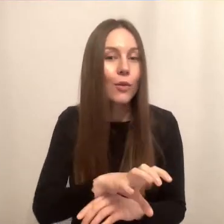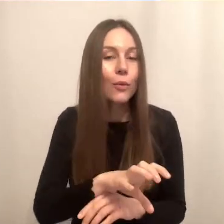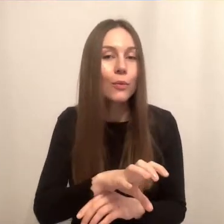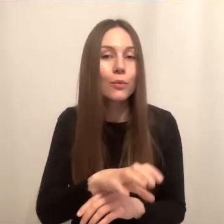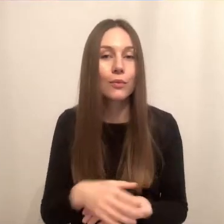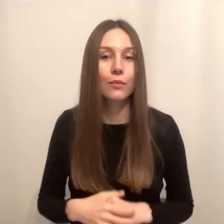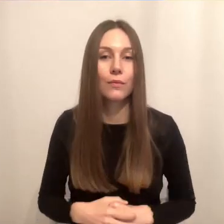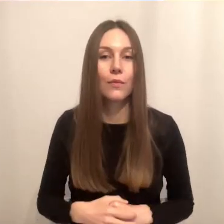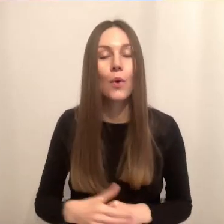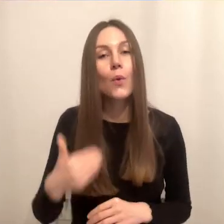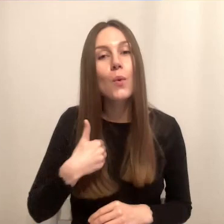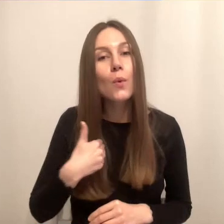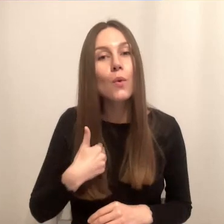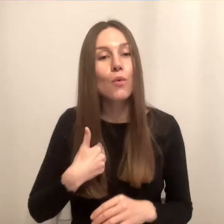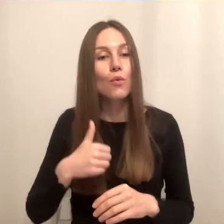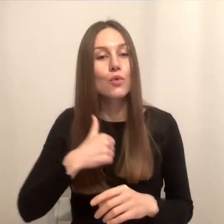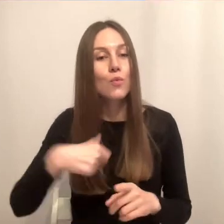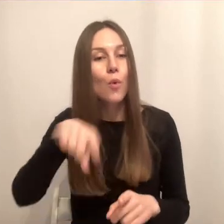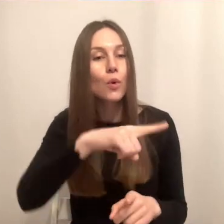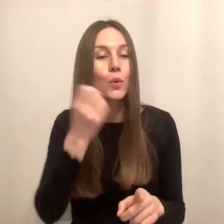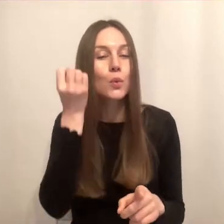iš noro suprasti žmonės, taip pat